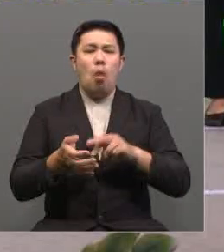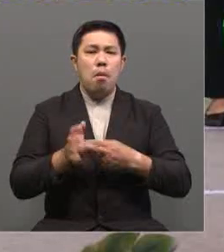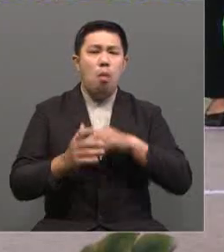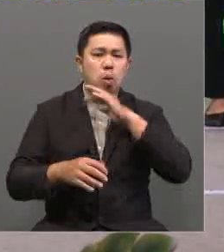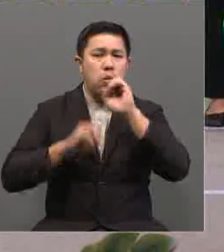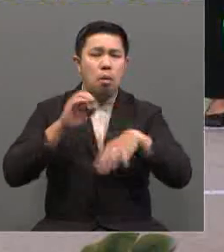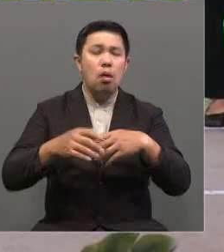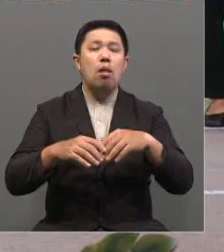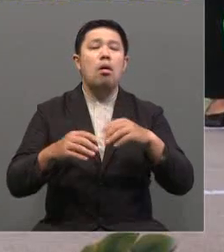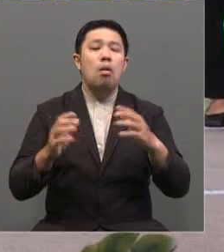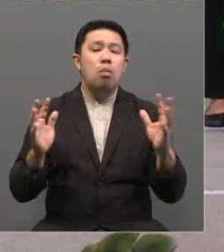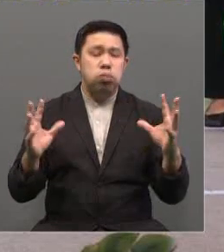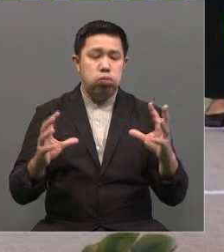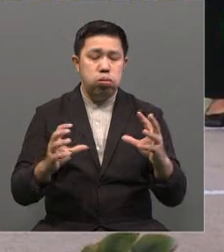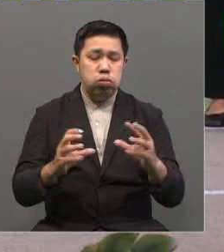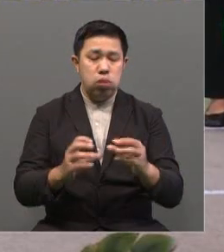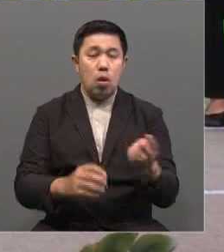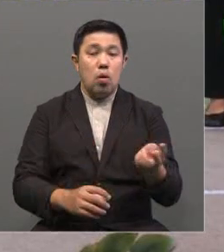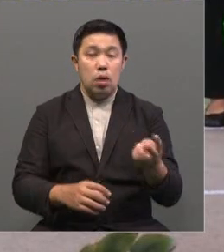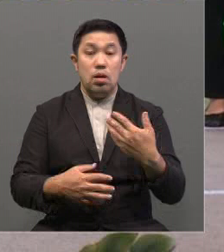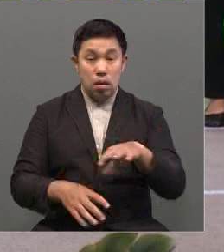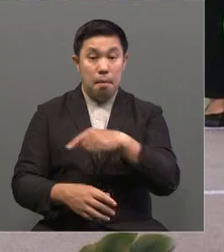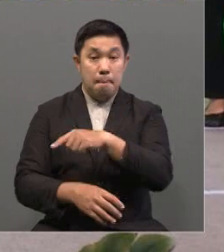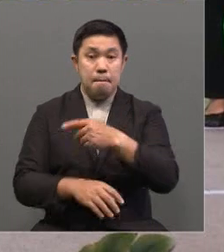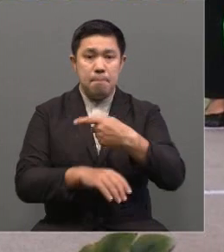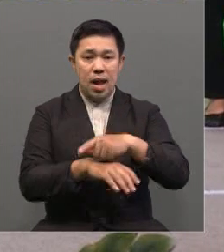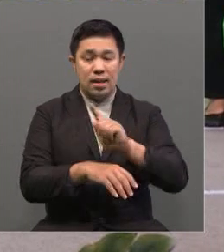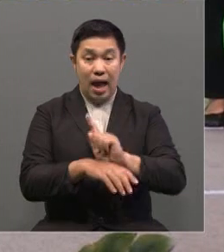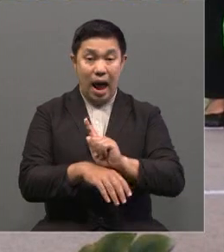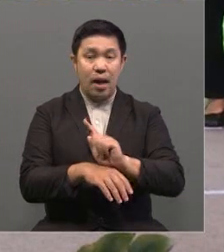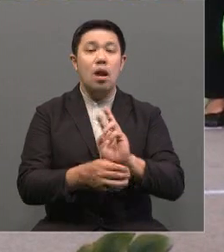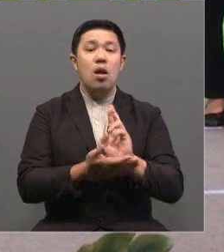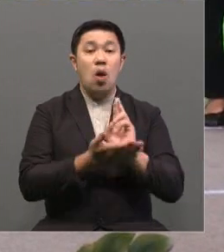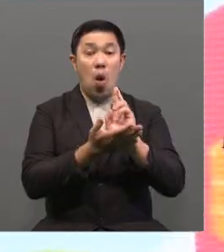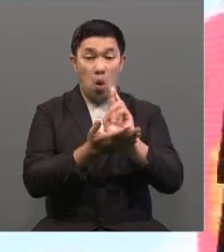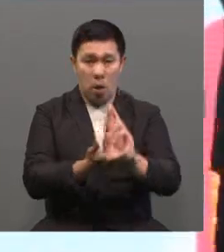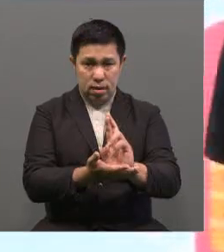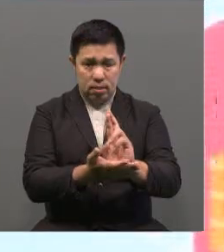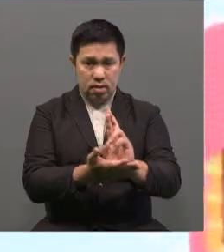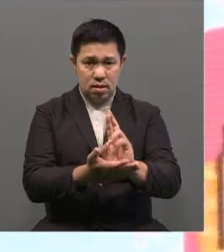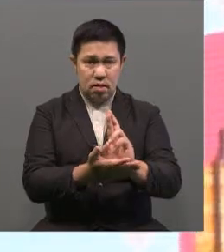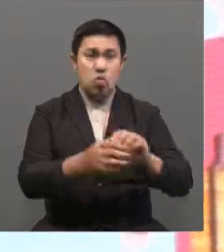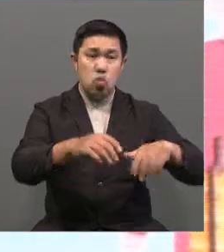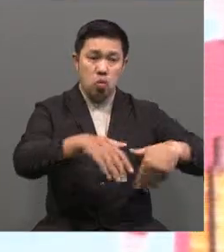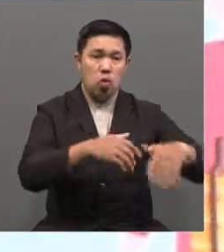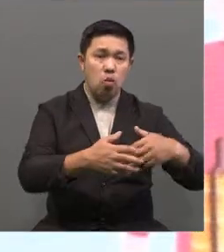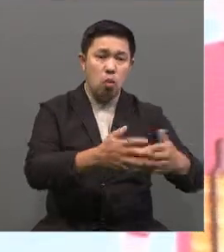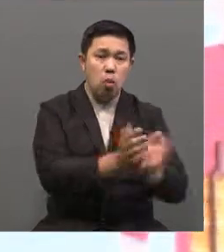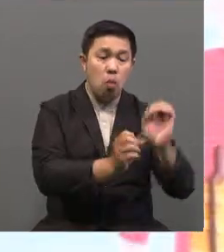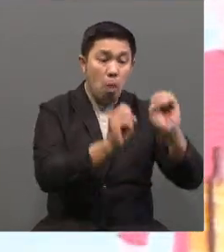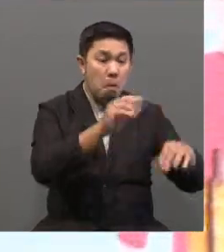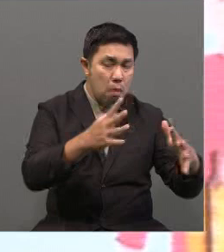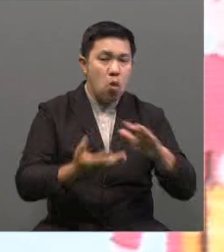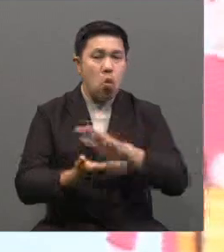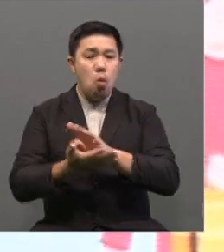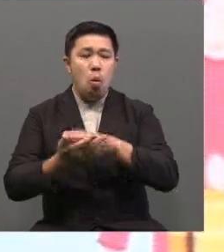้นอกจากนี้นะครับหลังจากที่ท่านกล่าวเสร็จเนี่ยก็เป็นประธานมอบรางวัลโครงการชุมชนปลอดขยะแล้วก็โครงการโรงเรียนปลอดขยะประจำปี